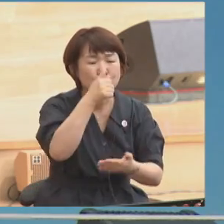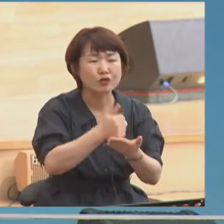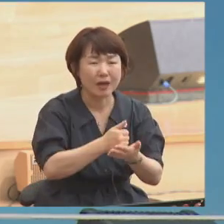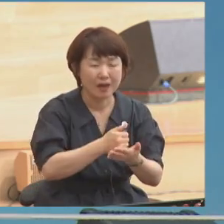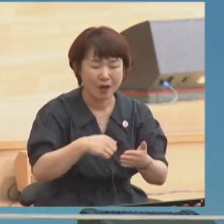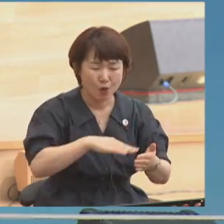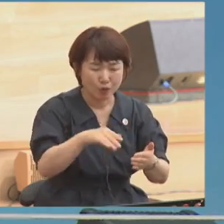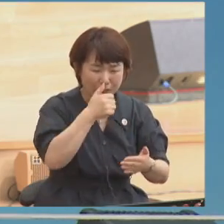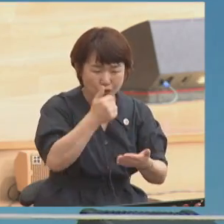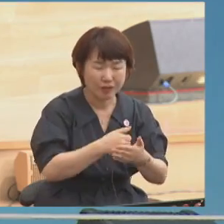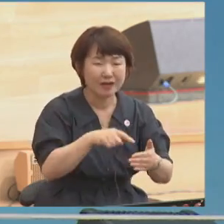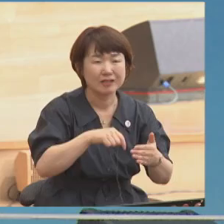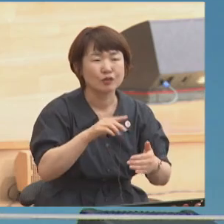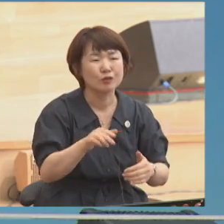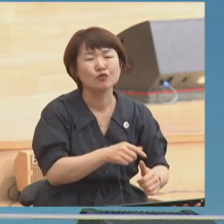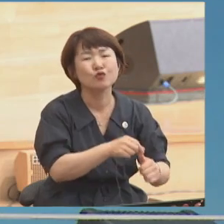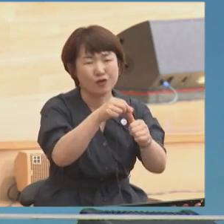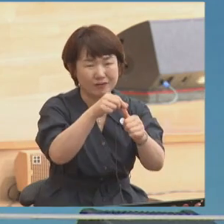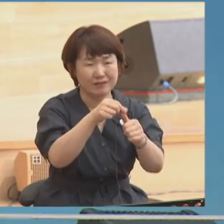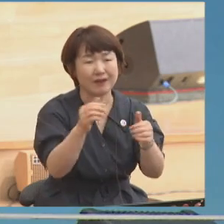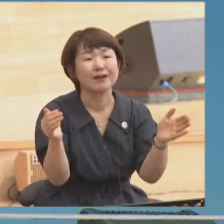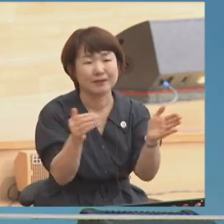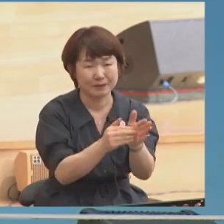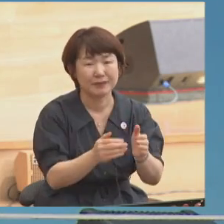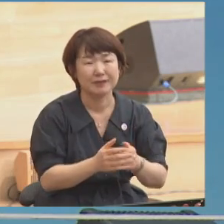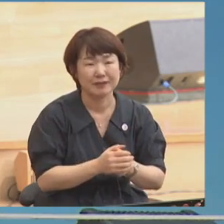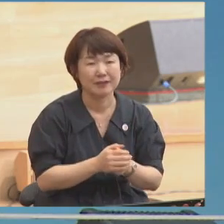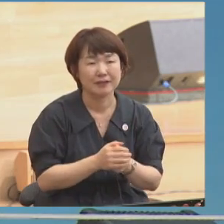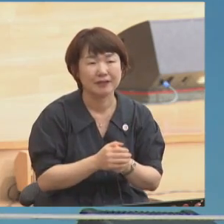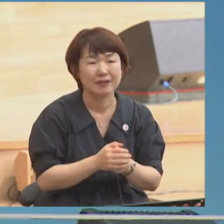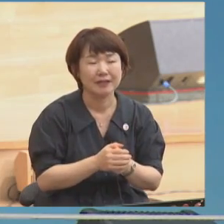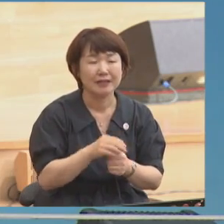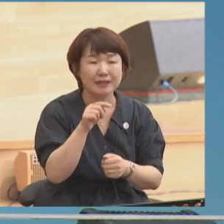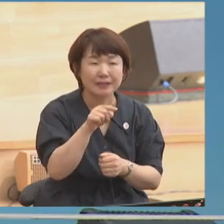우리를 구원하셨죠. 이걸 제대로 알면